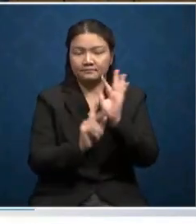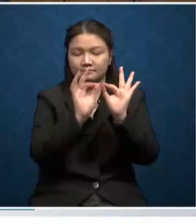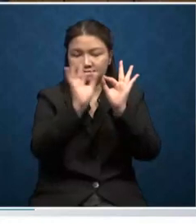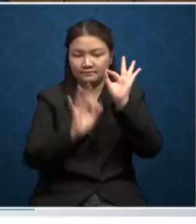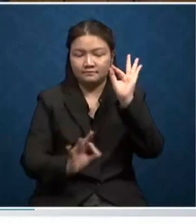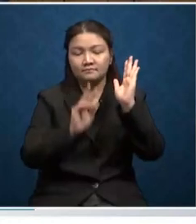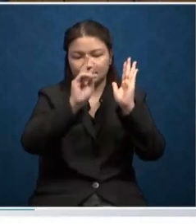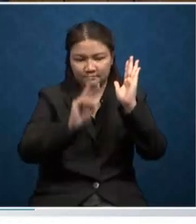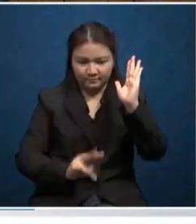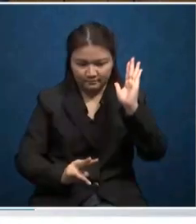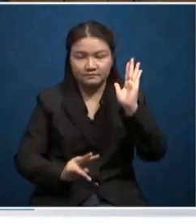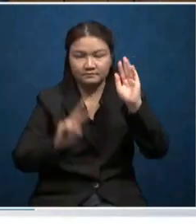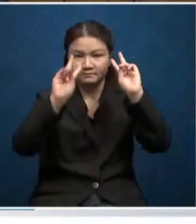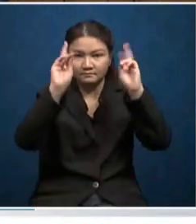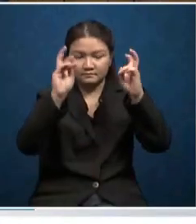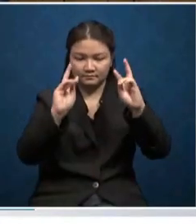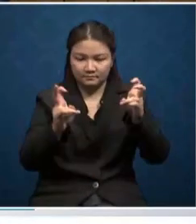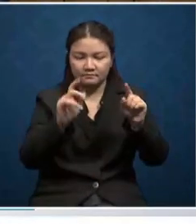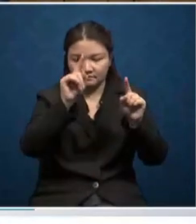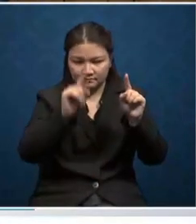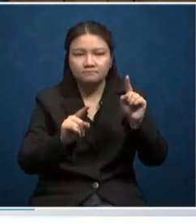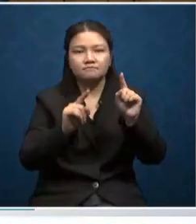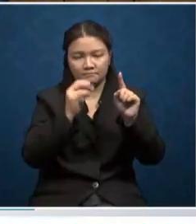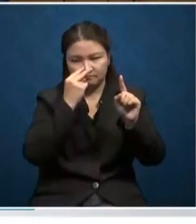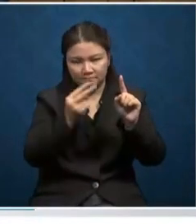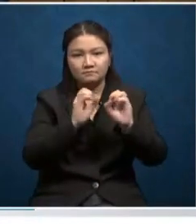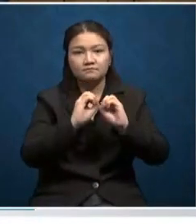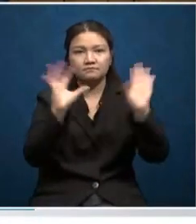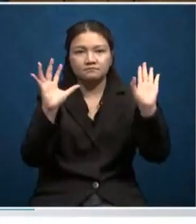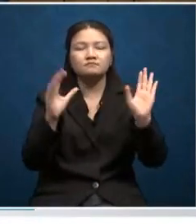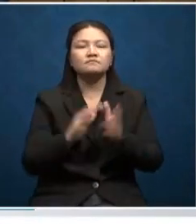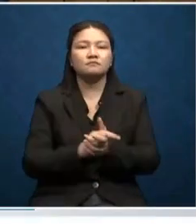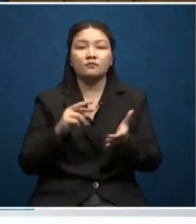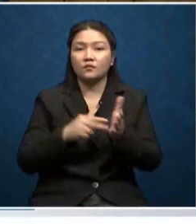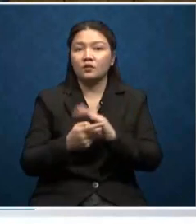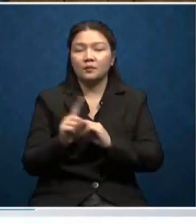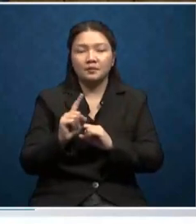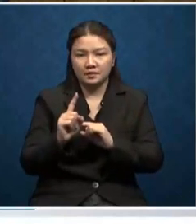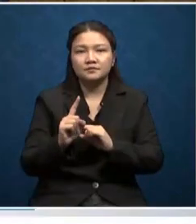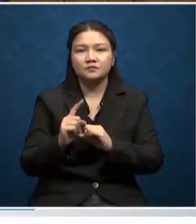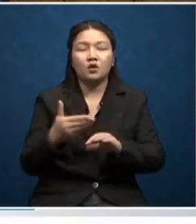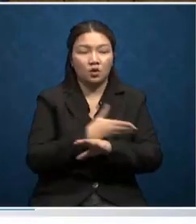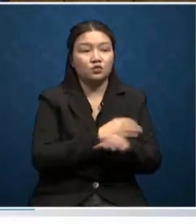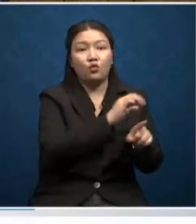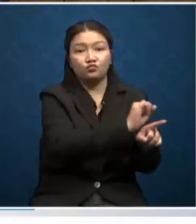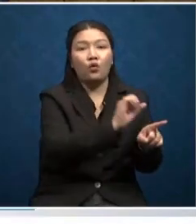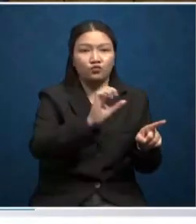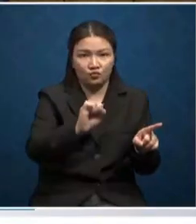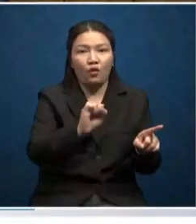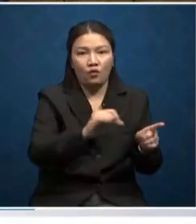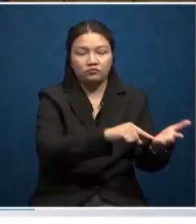หลักการเนี่ยเขาเขียนไว้ชัดเจนหลักการที่มาจากทุกร่างในสภาพู้ราฎรโดย